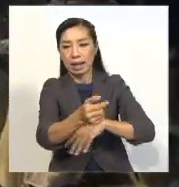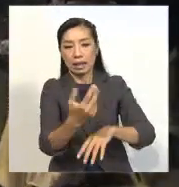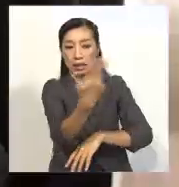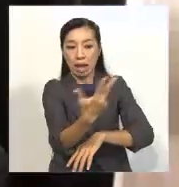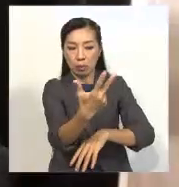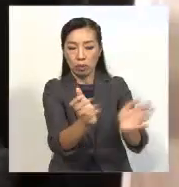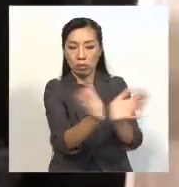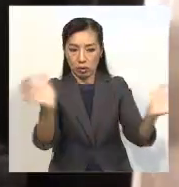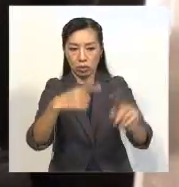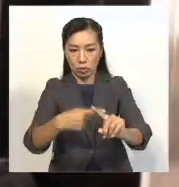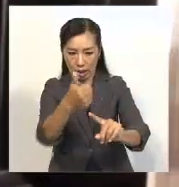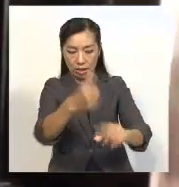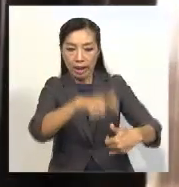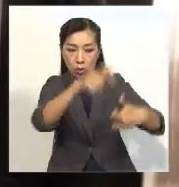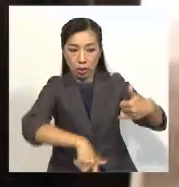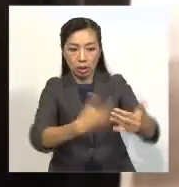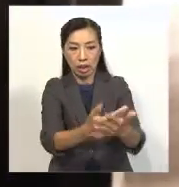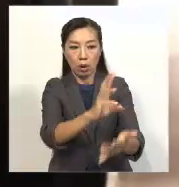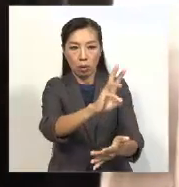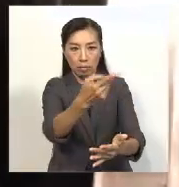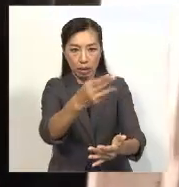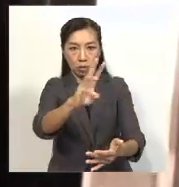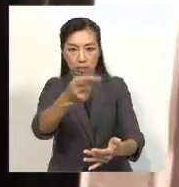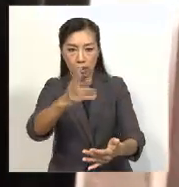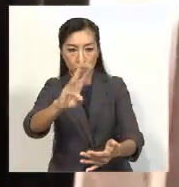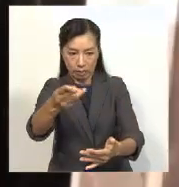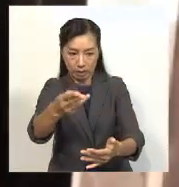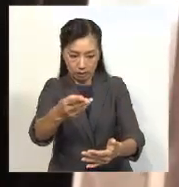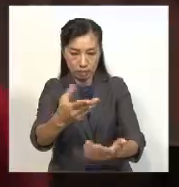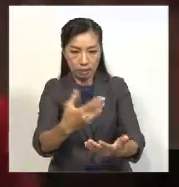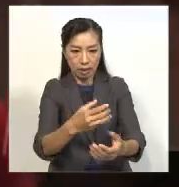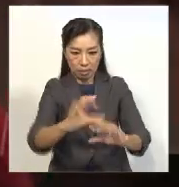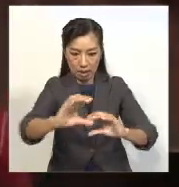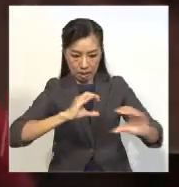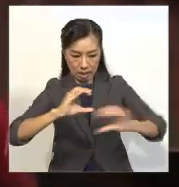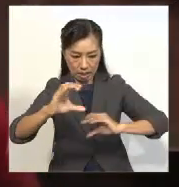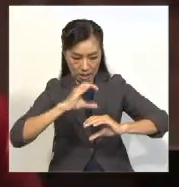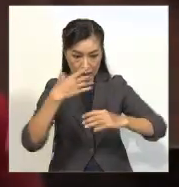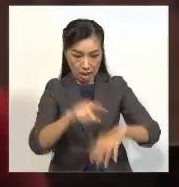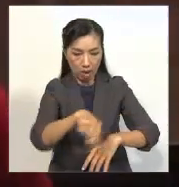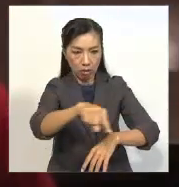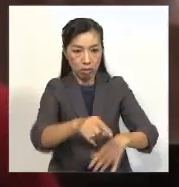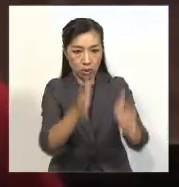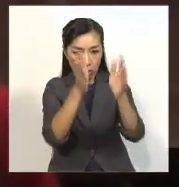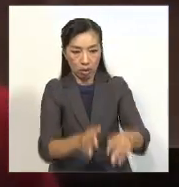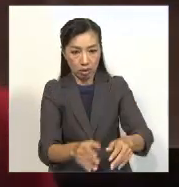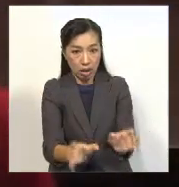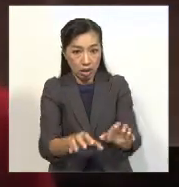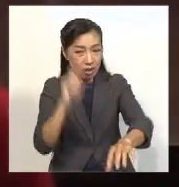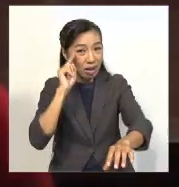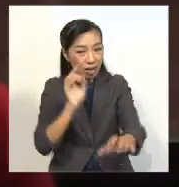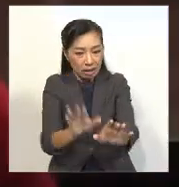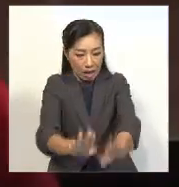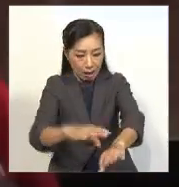ะครับโดยเตียราคาคนละ 60,000 บาทพร้อมให้ติดกำไลข้อเท้า EM ส่วนนายสัมภาษณ์ผู้ต้องหาที่